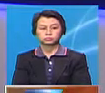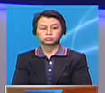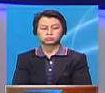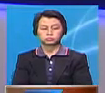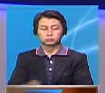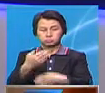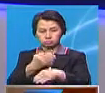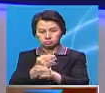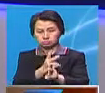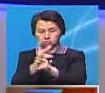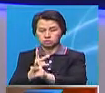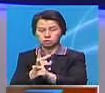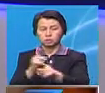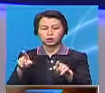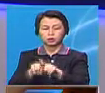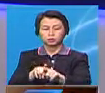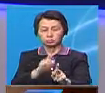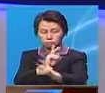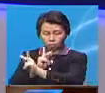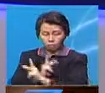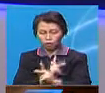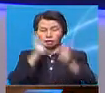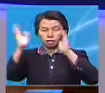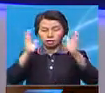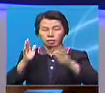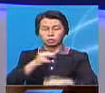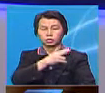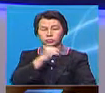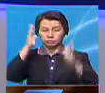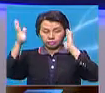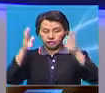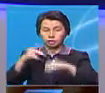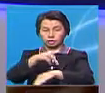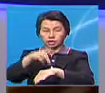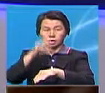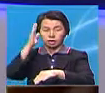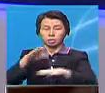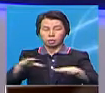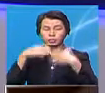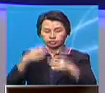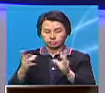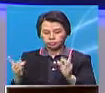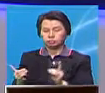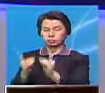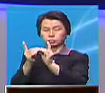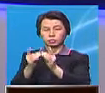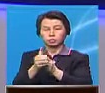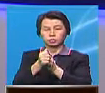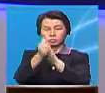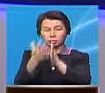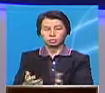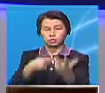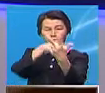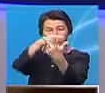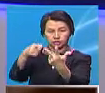pembentukan kawalan bersama Malaysia Indonesia dan Filipina di laut China Selatan akan dilaksanakan selepas pertemuan antara pemimpin